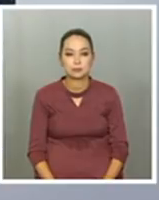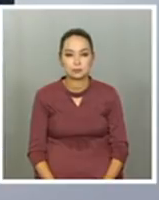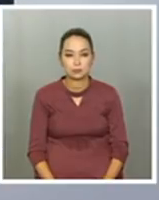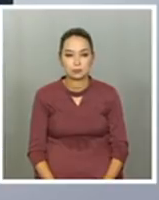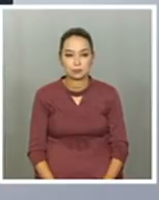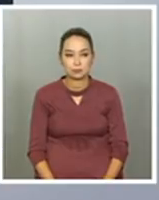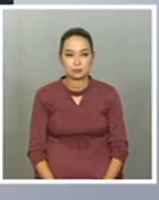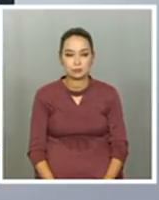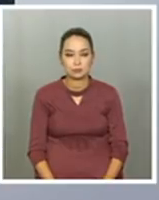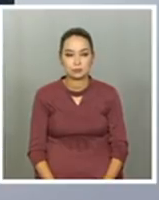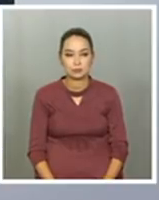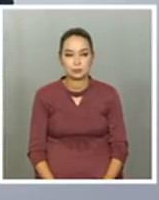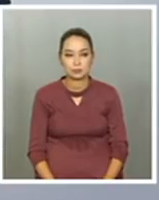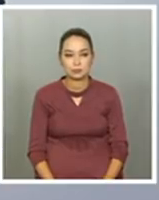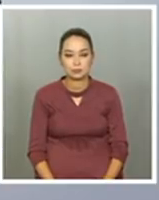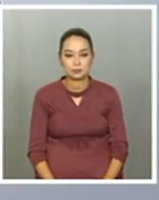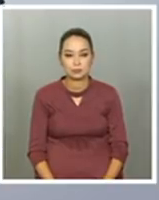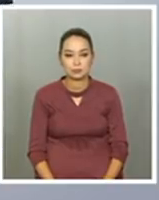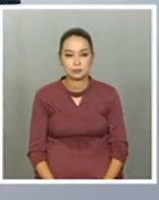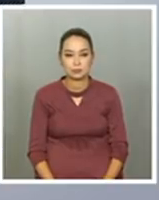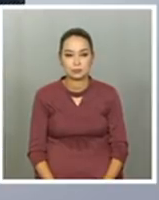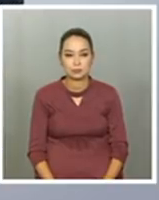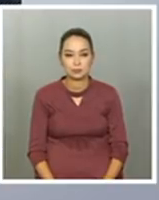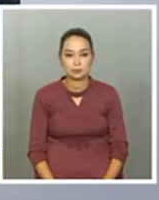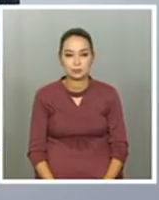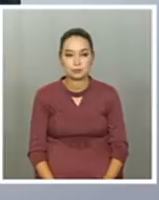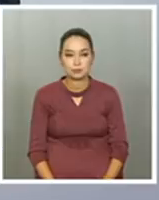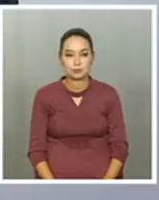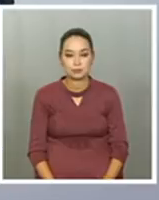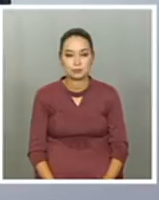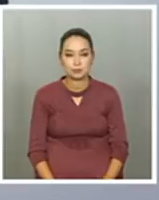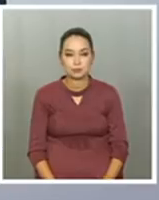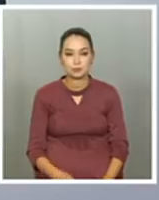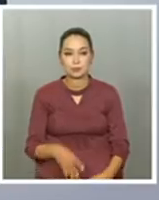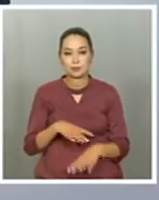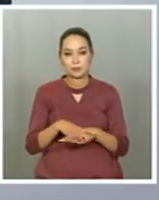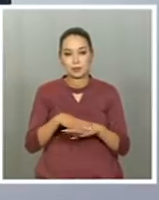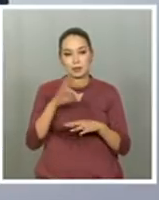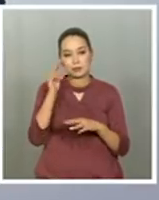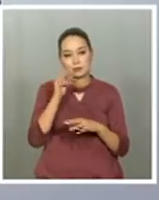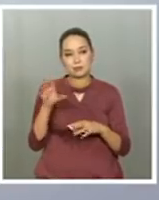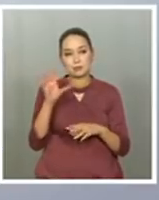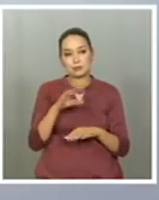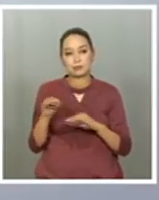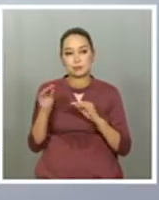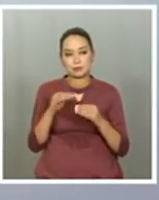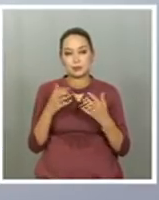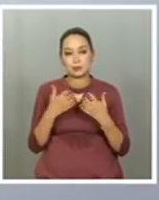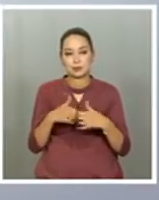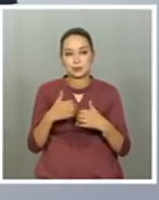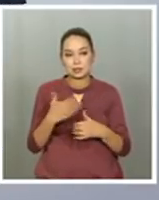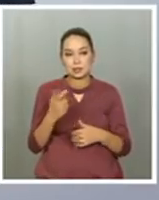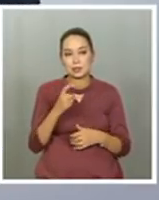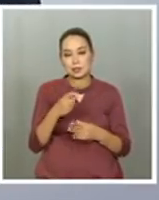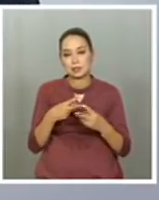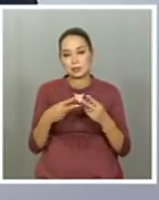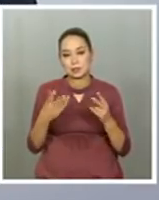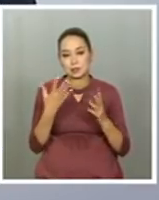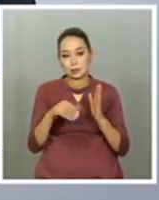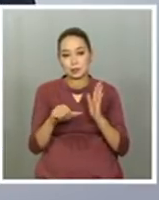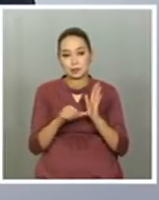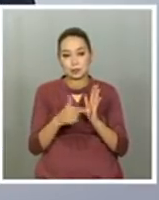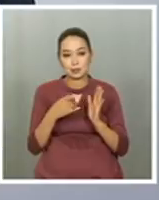көбейтілген оның 23 дәрежесі. Осы математикалық өрнекті ары қарай шешетін болсақ, бізде x-тен 56 шығады